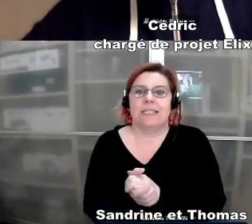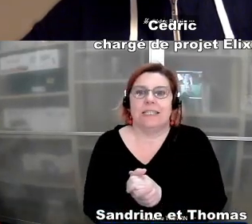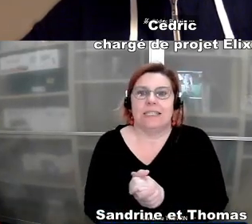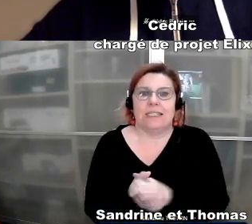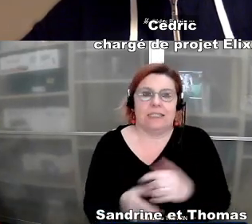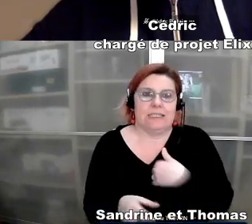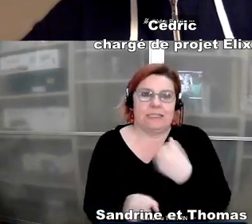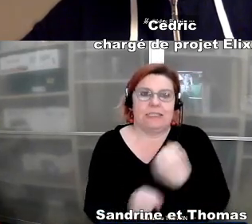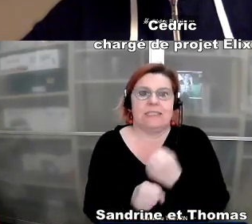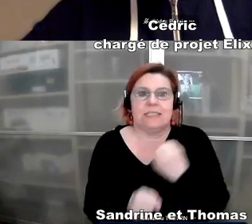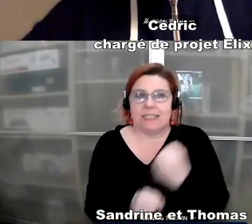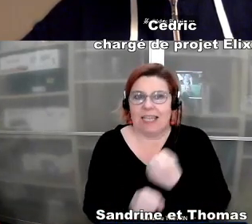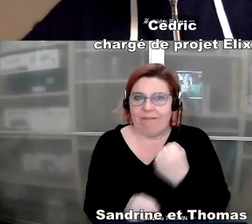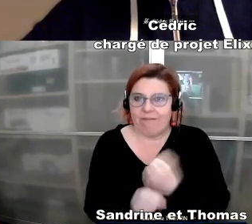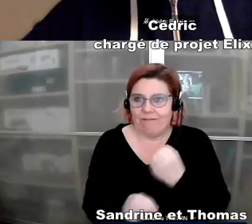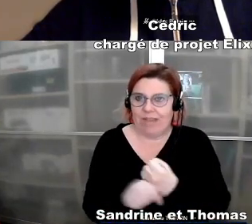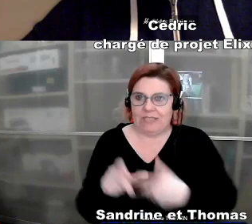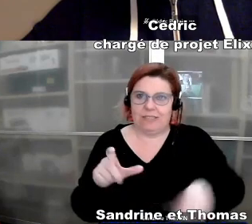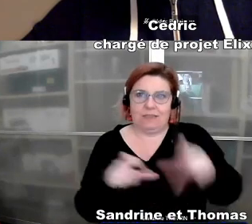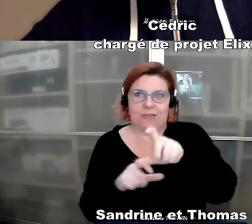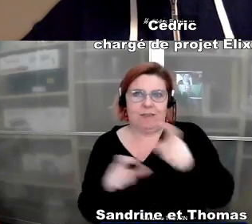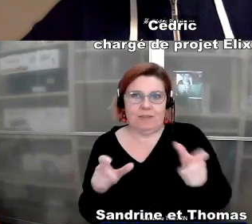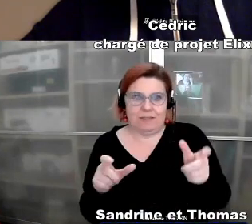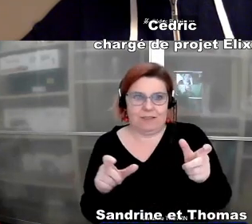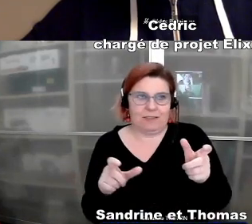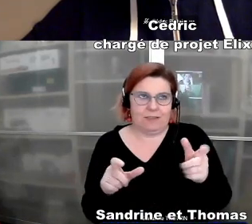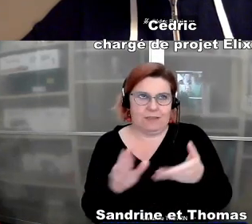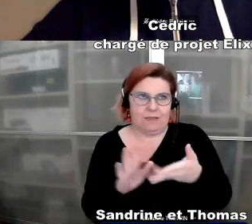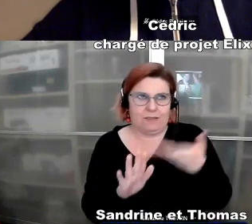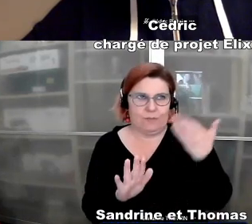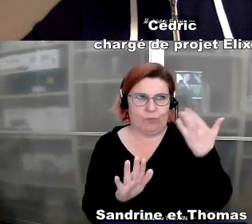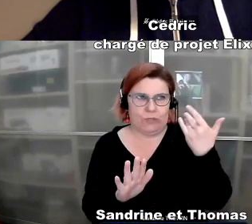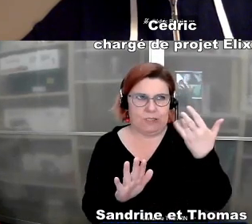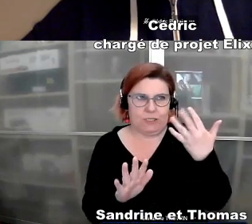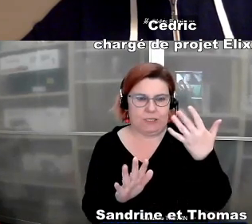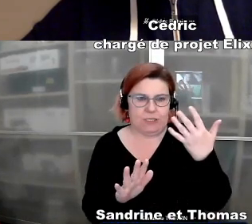Je travaille à Signes de Sens depuis